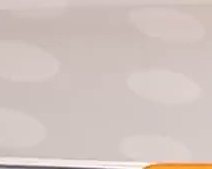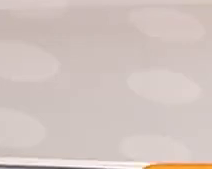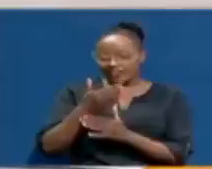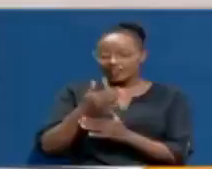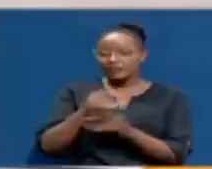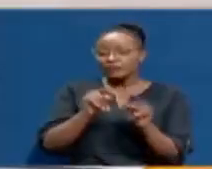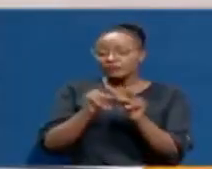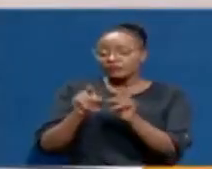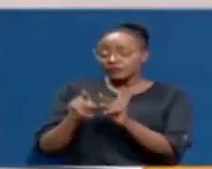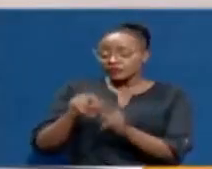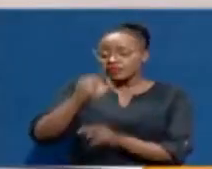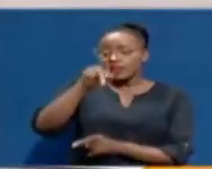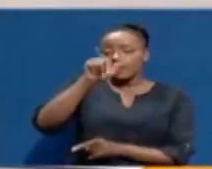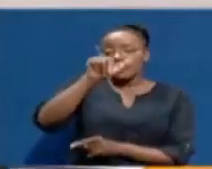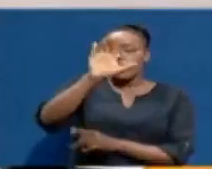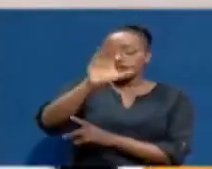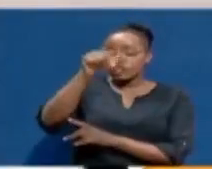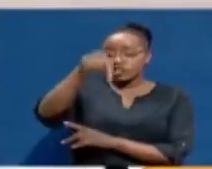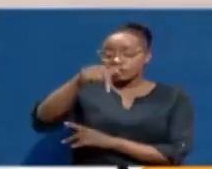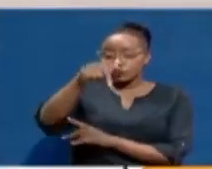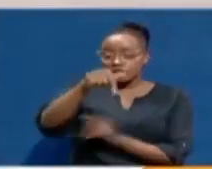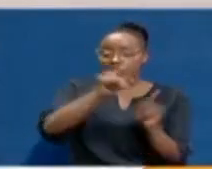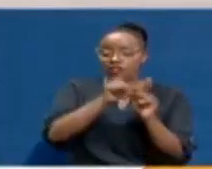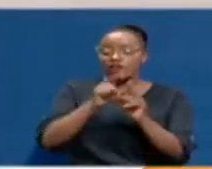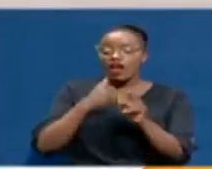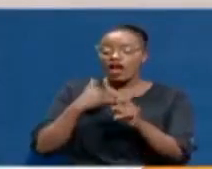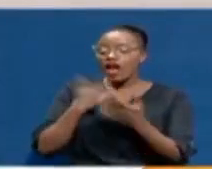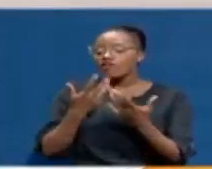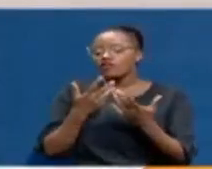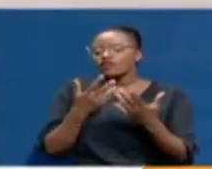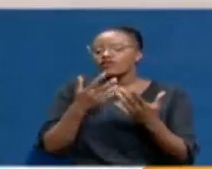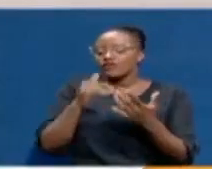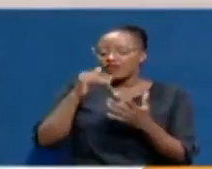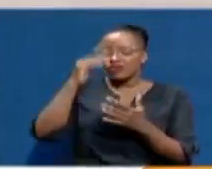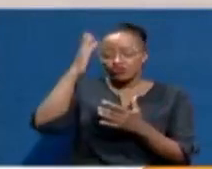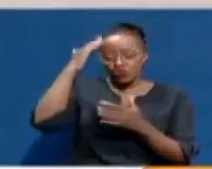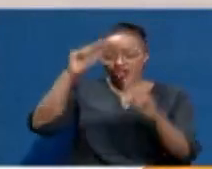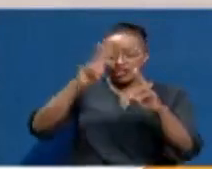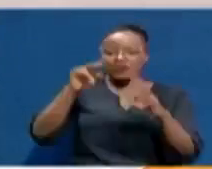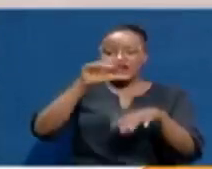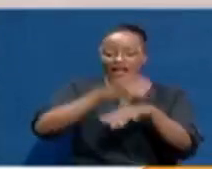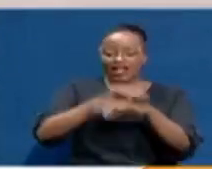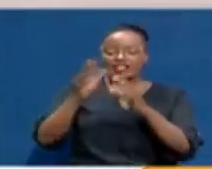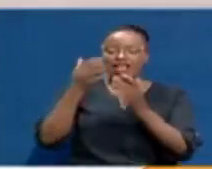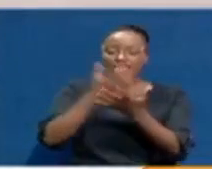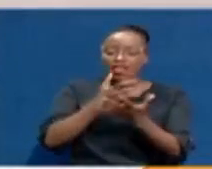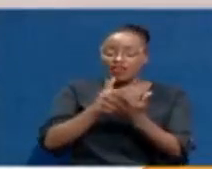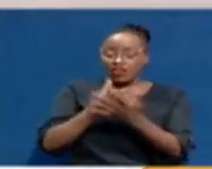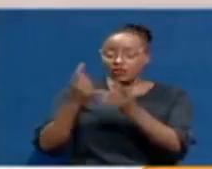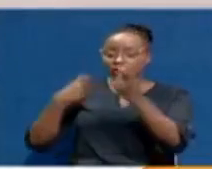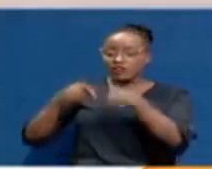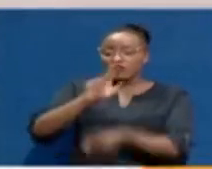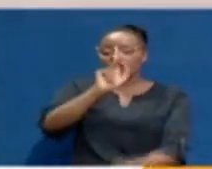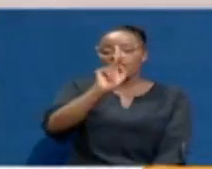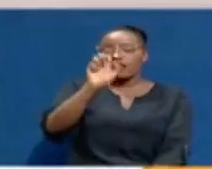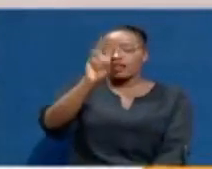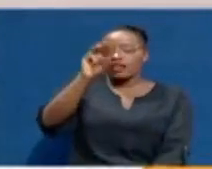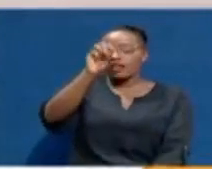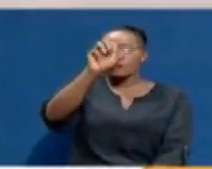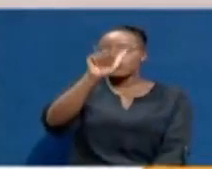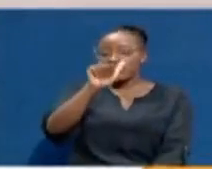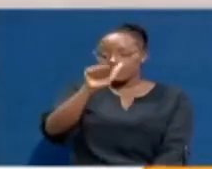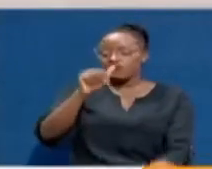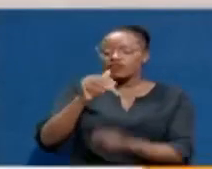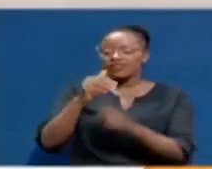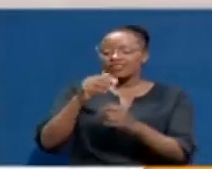Kamati ya uwekezaji wa umma bungeni hii leo imebaini kuwa kampuni zilizouzia mamlaka ya kusambaza dawa nchini